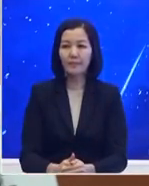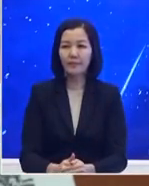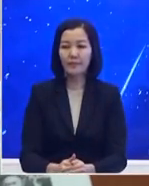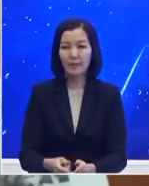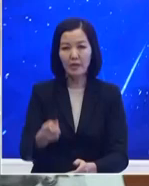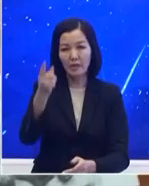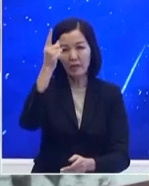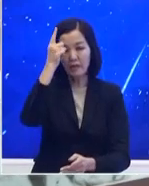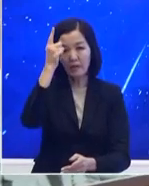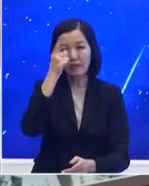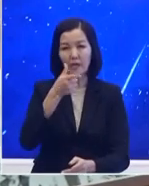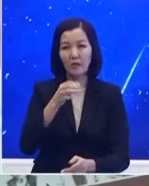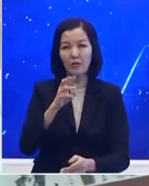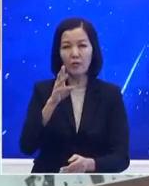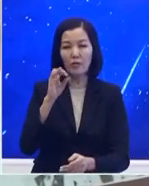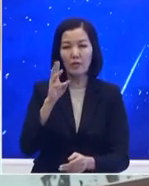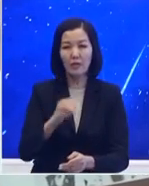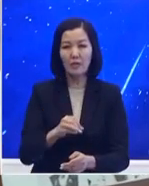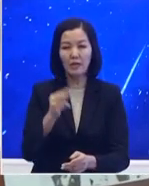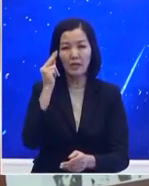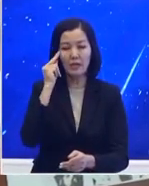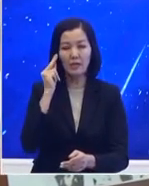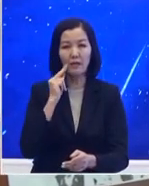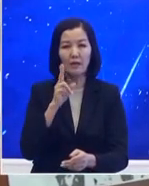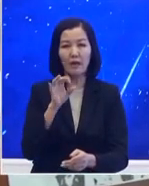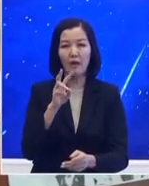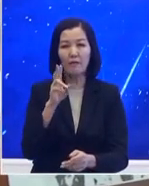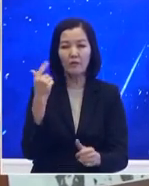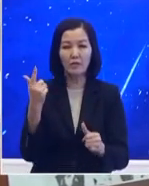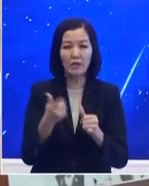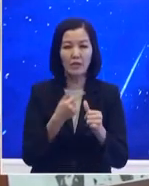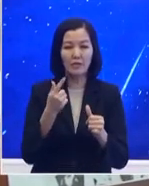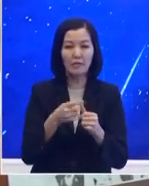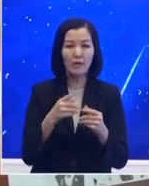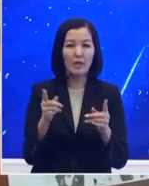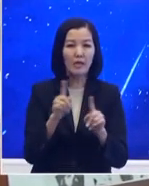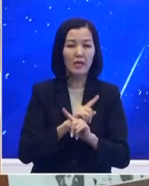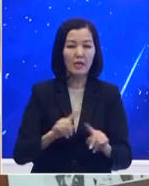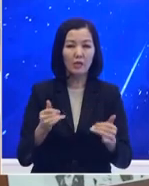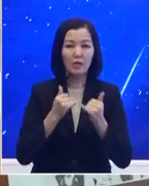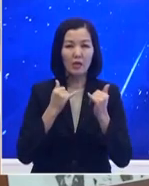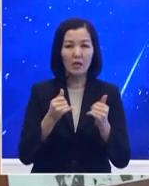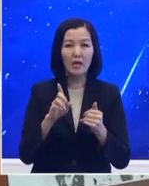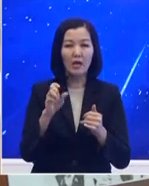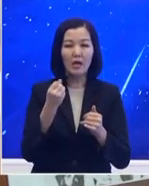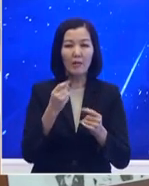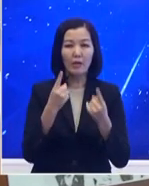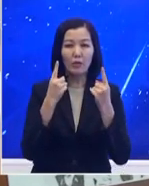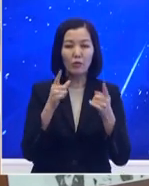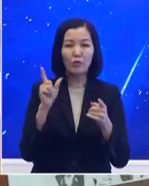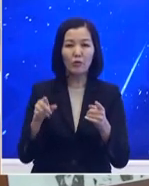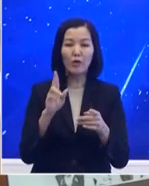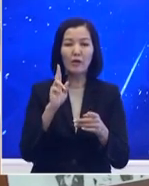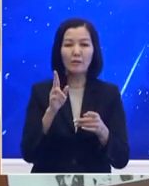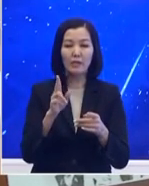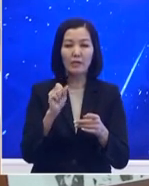Германияда Гёте, Қытайда Конфуций есімі ерекше құрметке ие. Ал қазақтың қаймағы кім десек, сөзсіз алғаш Абай